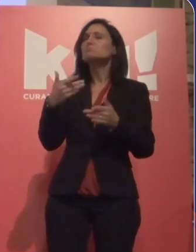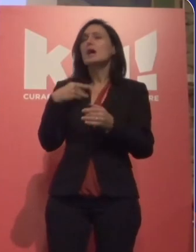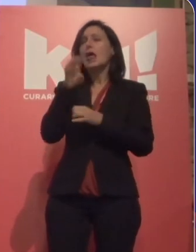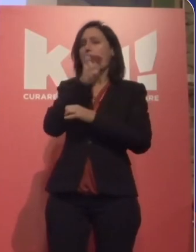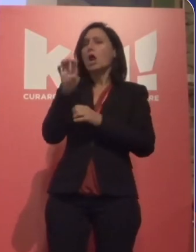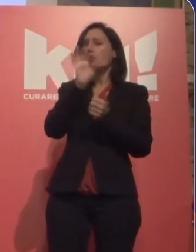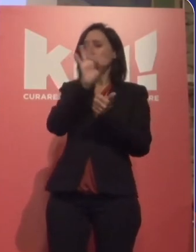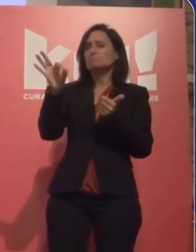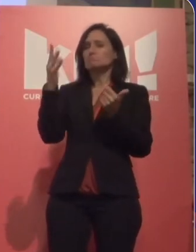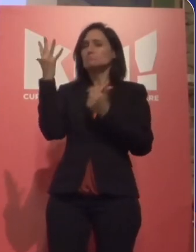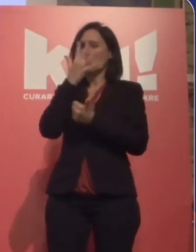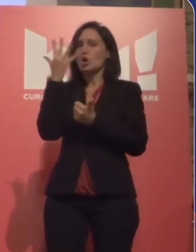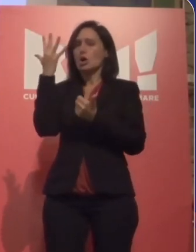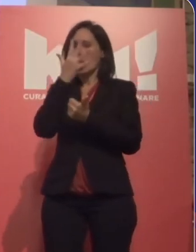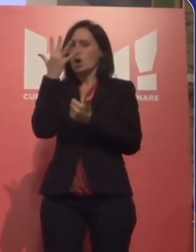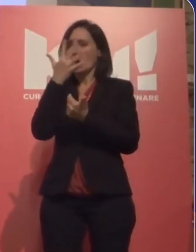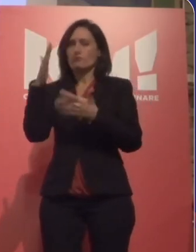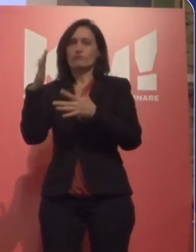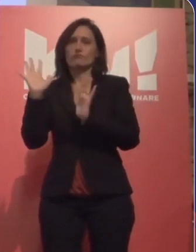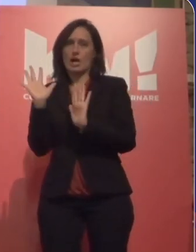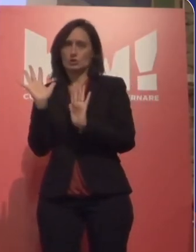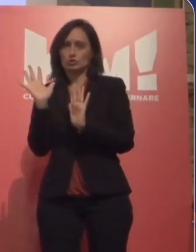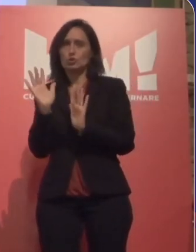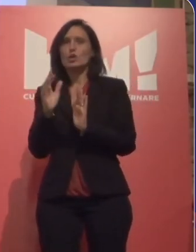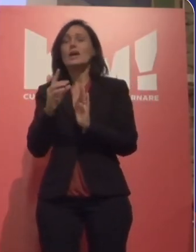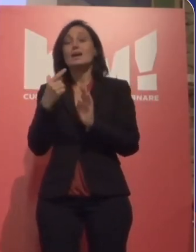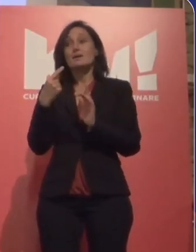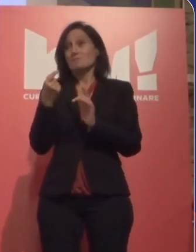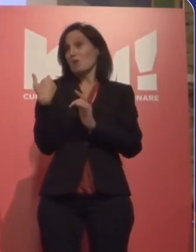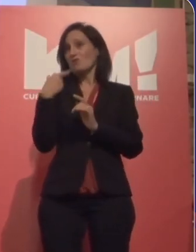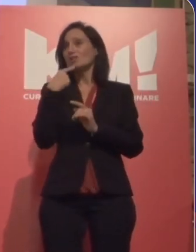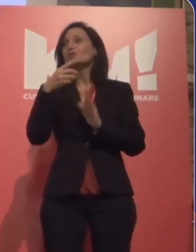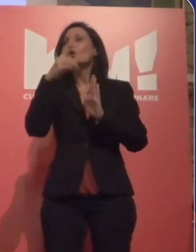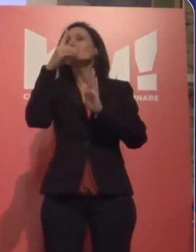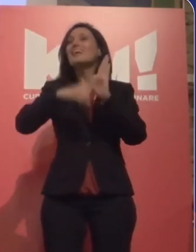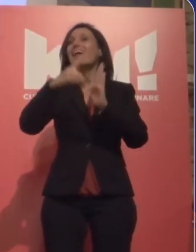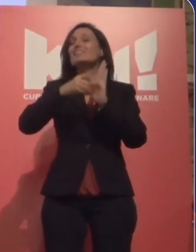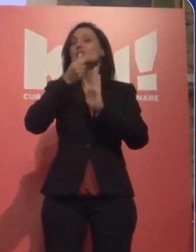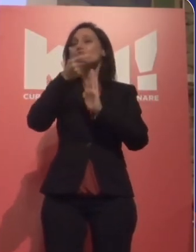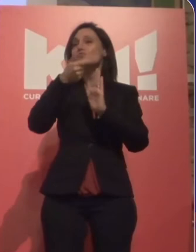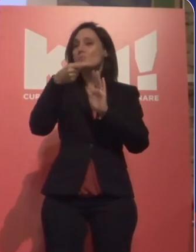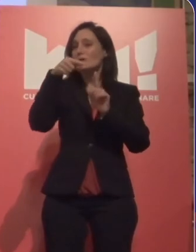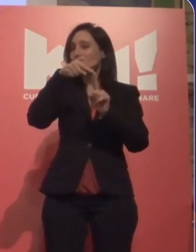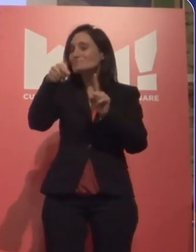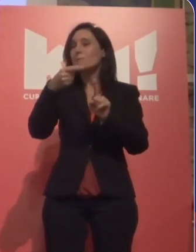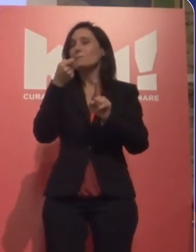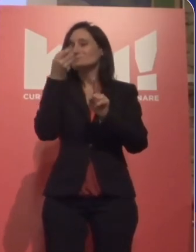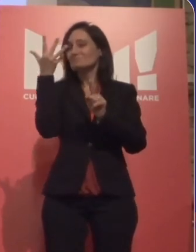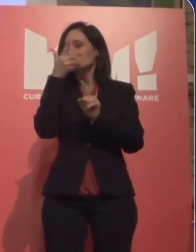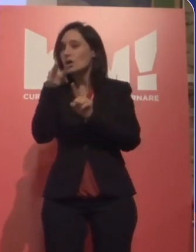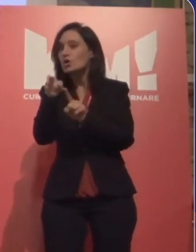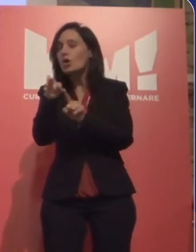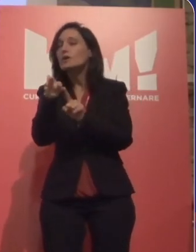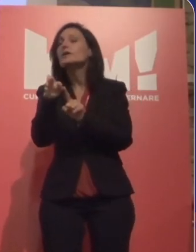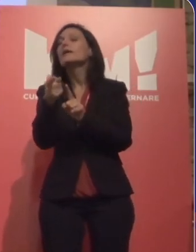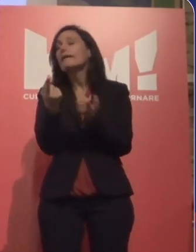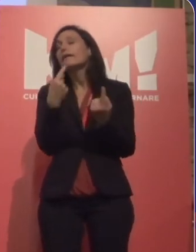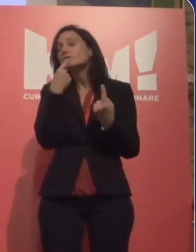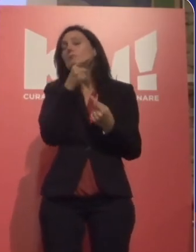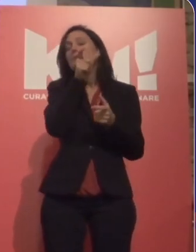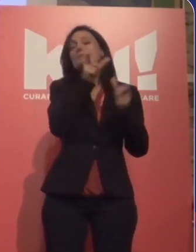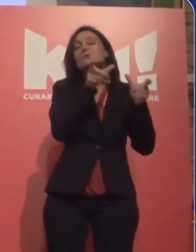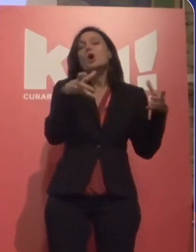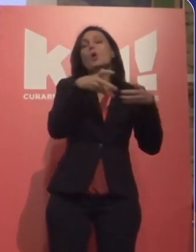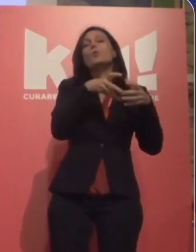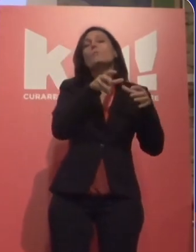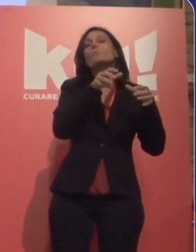in diversi di essi vi sia una responsabilità della classe dirigente europea tuttavia io